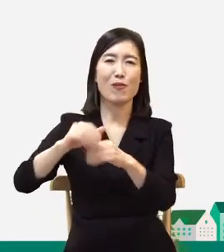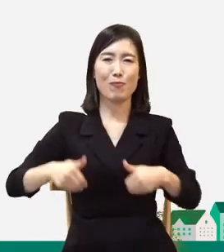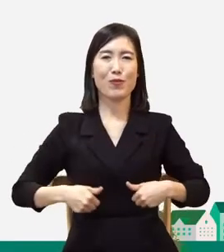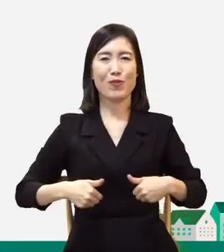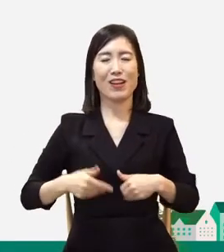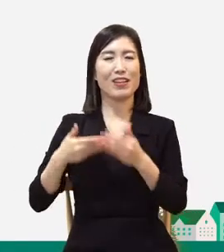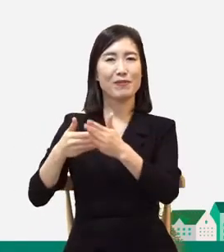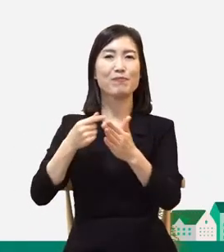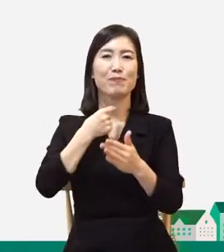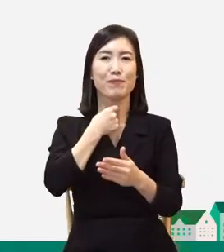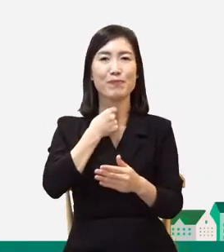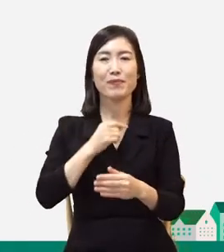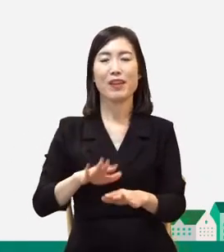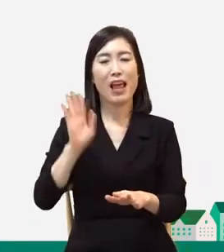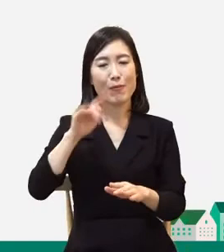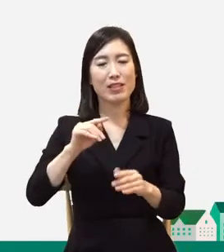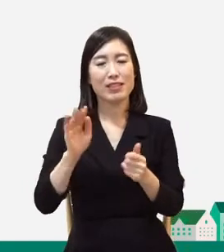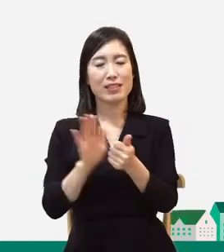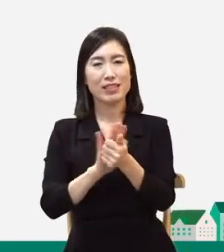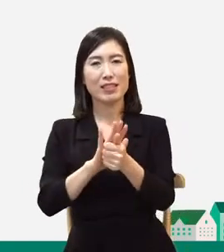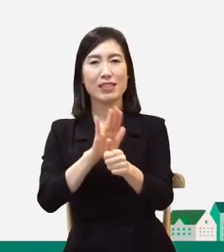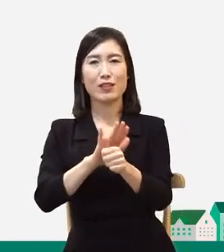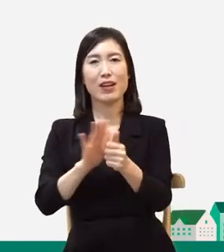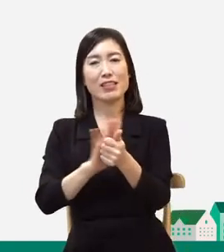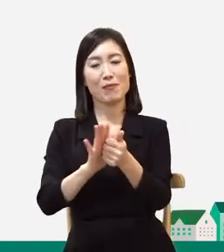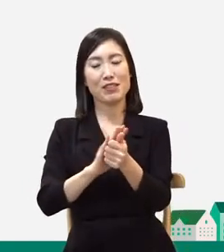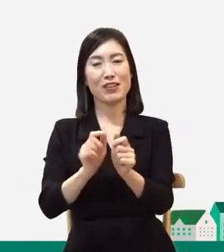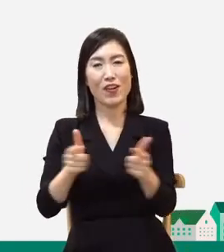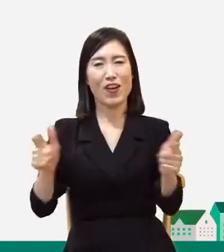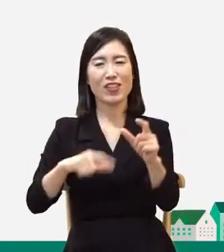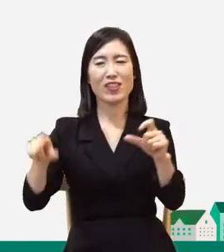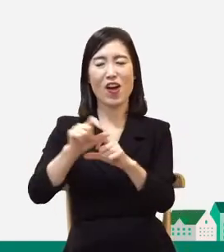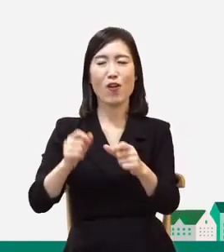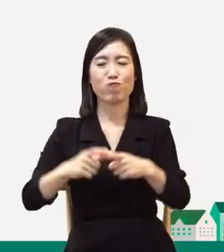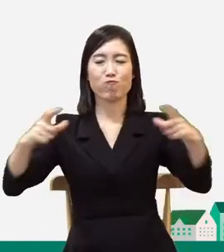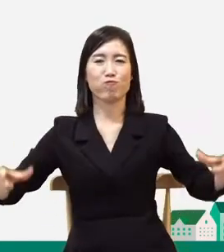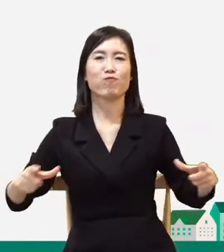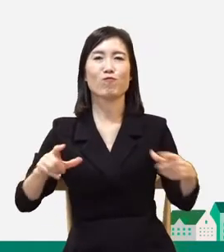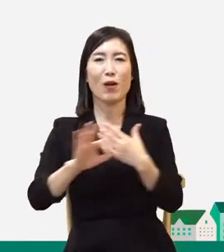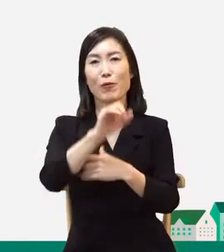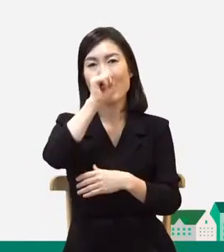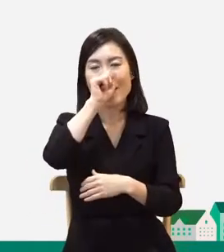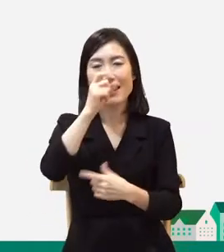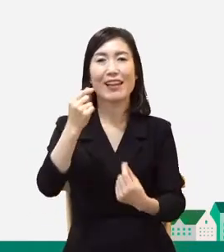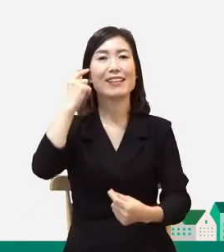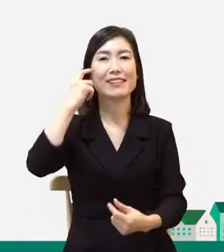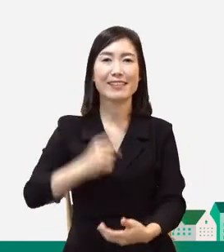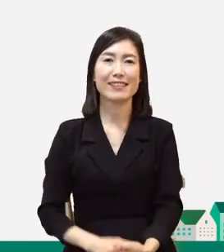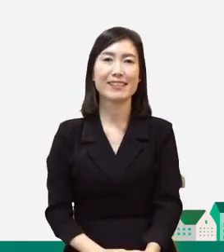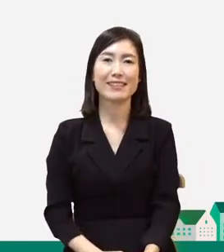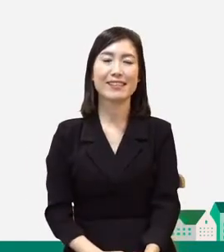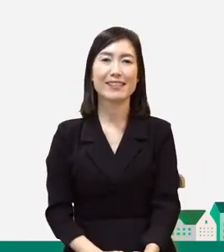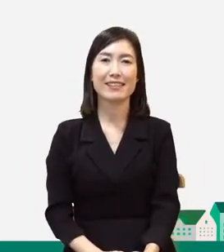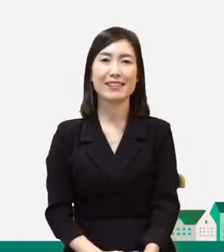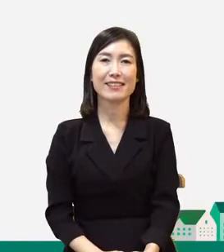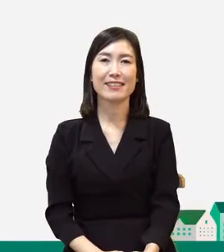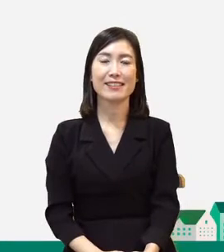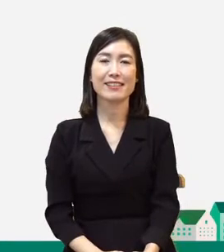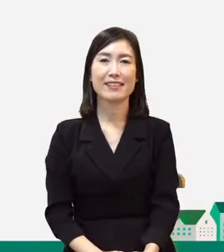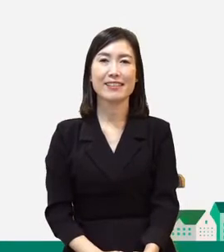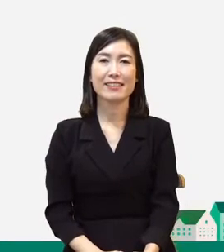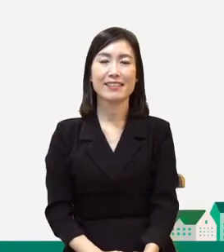많이 말씀해 주신 것 같아서 어쨌든 지원 서비스가 좀 많이 충족될 필요가 있을 것 같더라고 보고 있습니다.